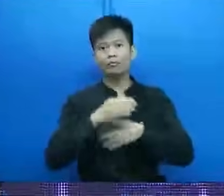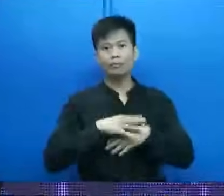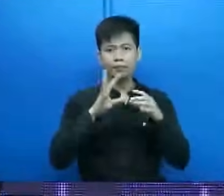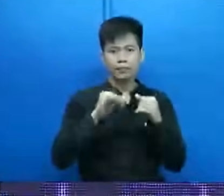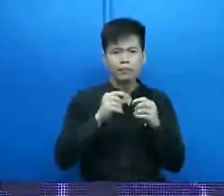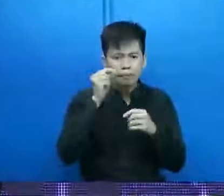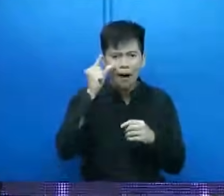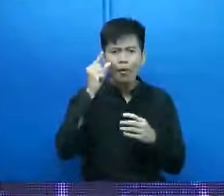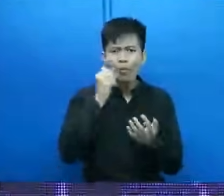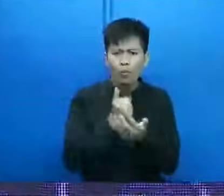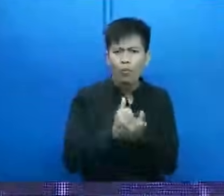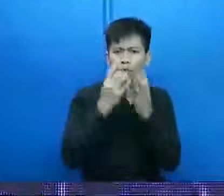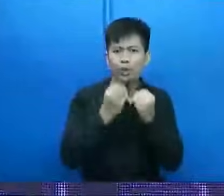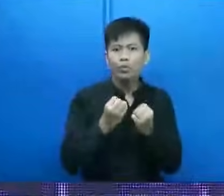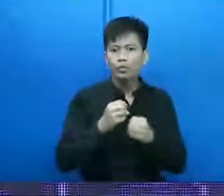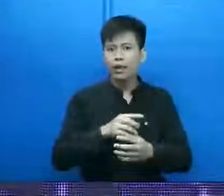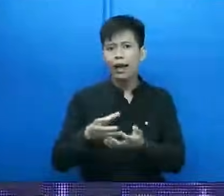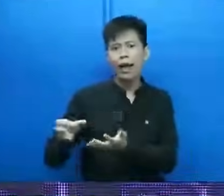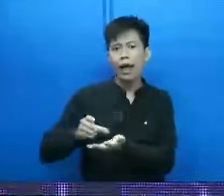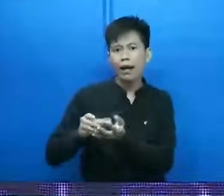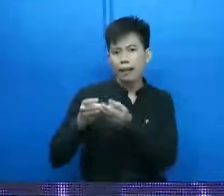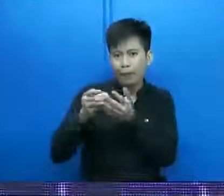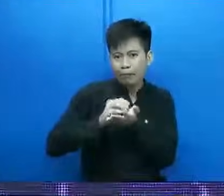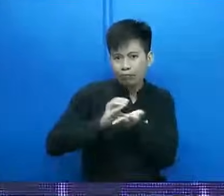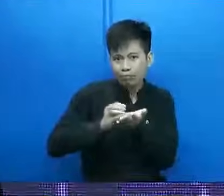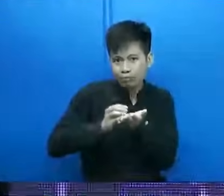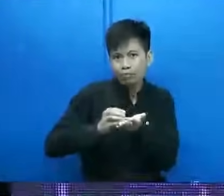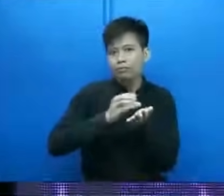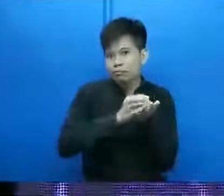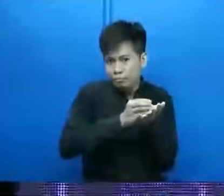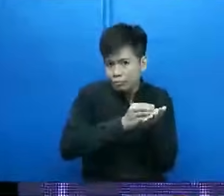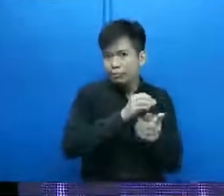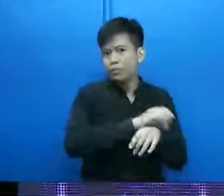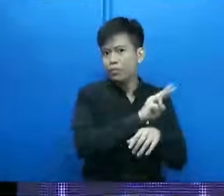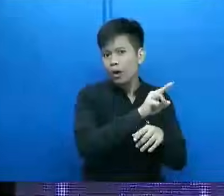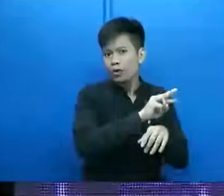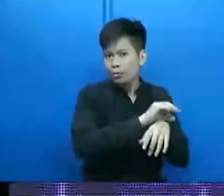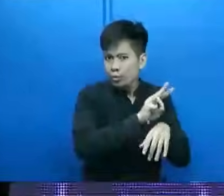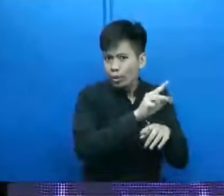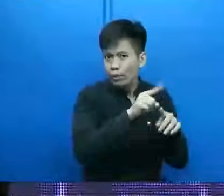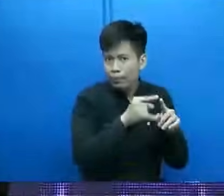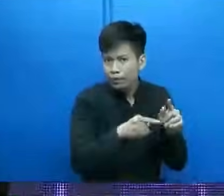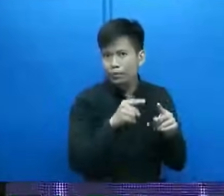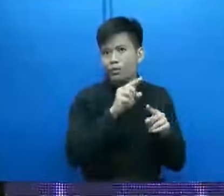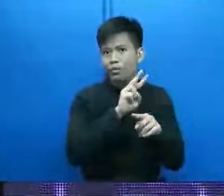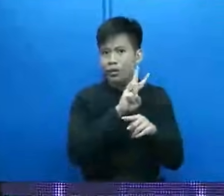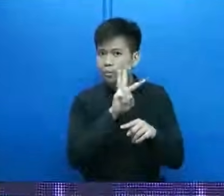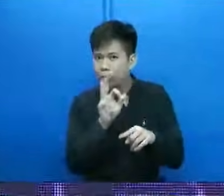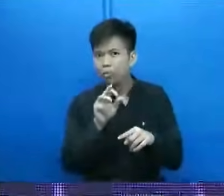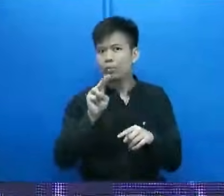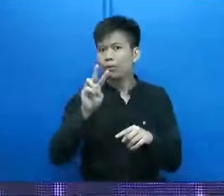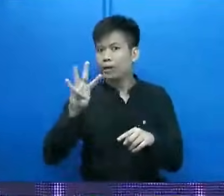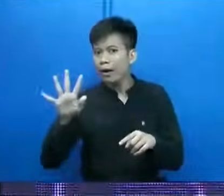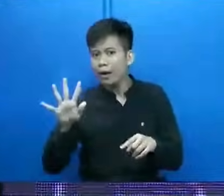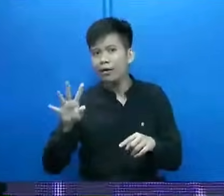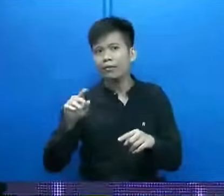bangun keseriusan, bikin alarm, pastikan, jihad. Alarm dari jam 2, jam 2 seperempat, jam 2.30, jam